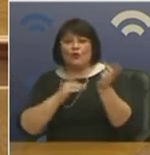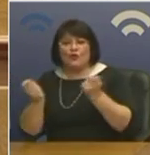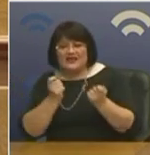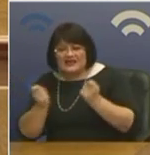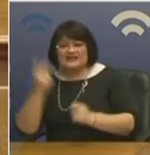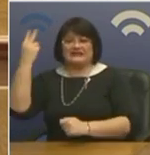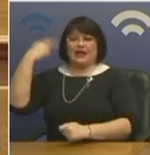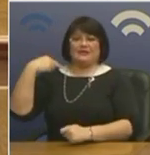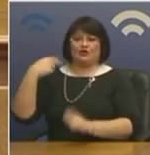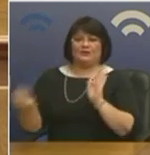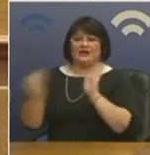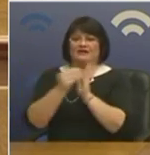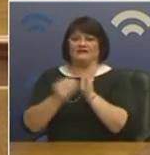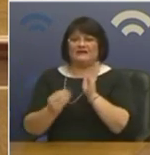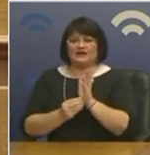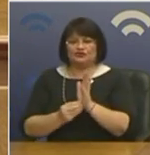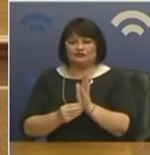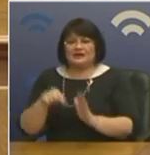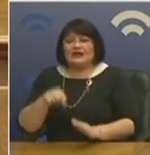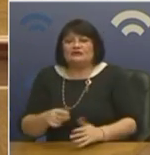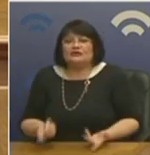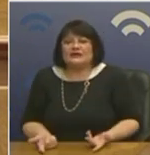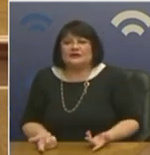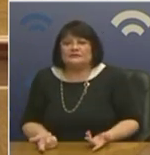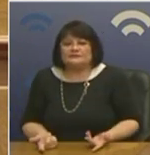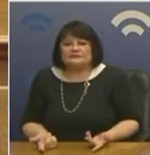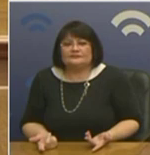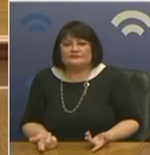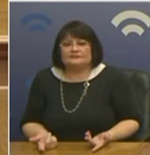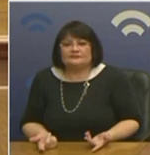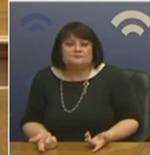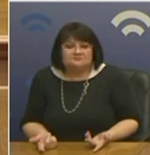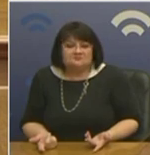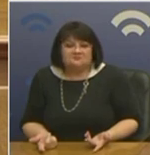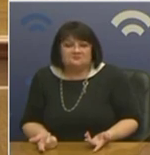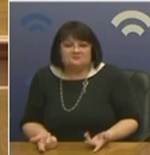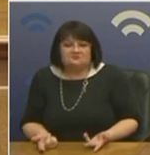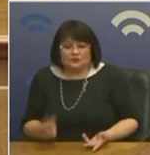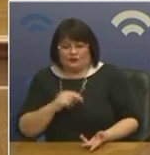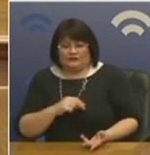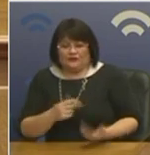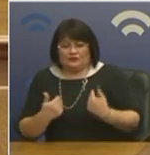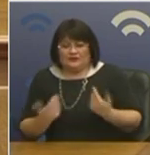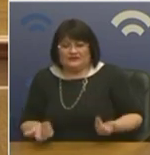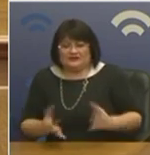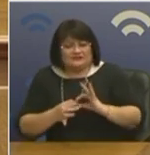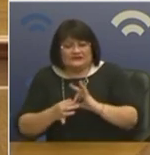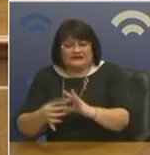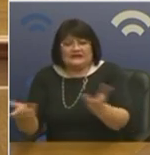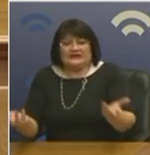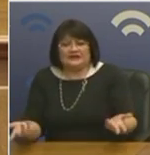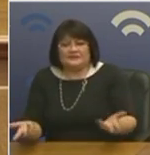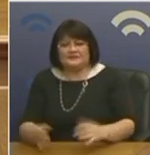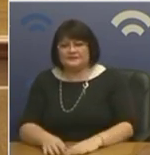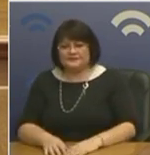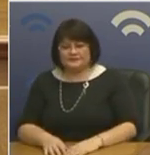επιτροπία. Δεν είναι ένα είδος αυδηρητισμού αυτό, Πρωθυπουργέ μου? Σαφώς και είναι. Είναι. Γιατί σας είπα, κάνετε κρίνες